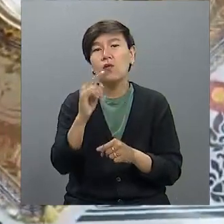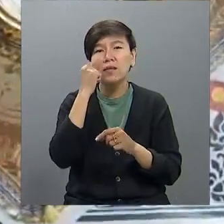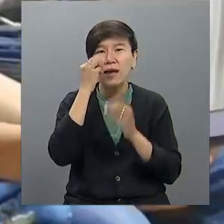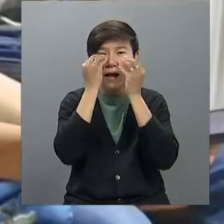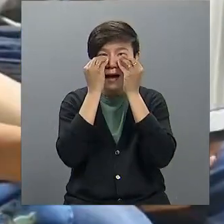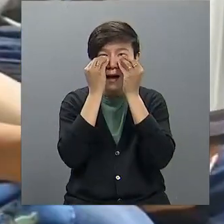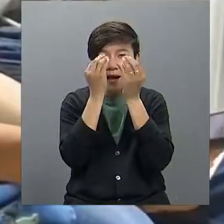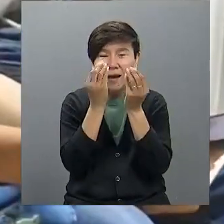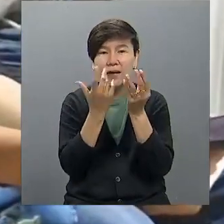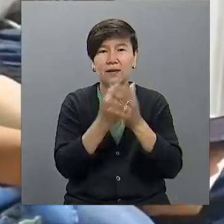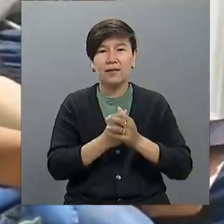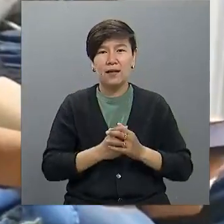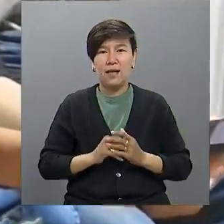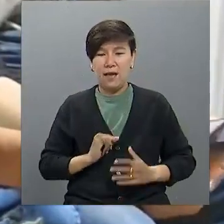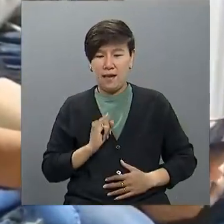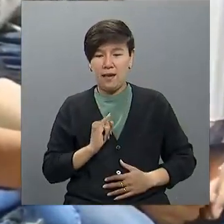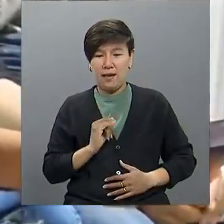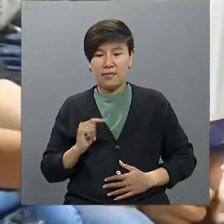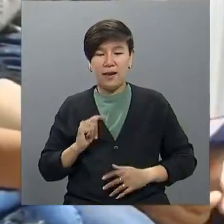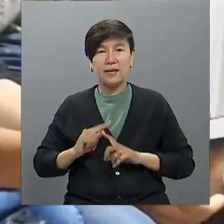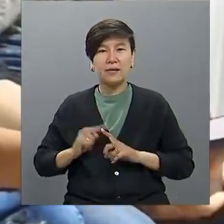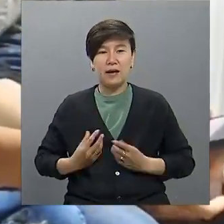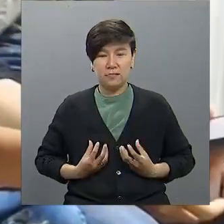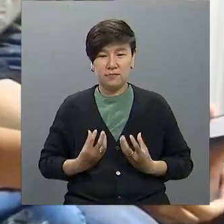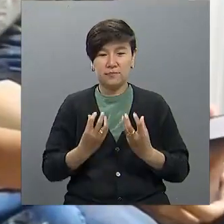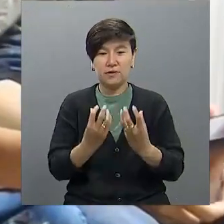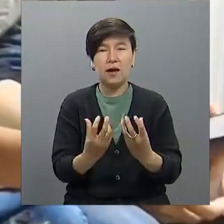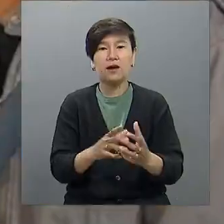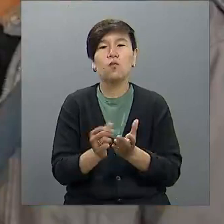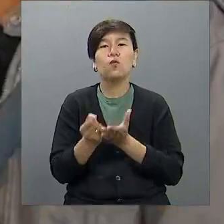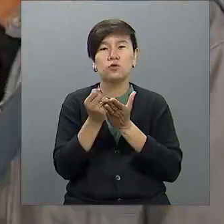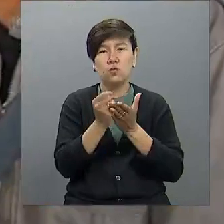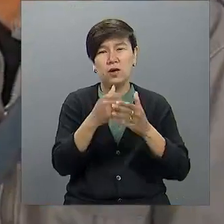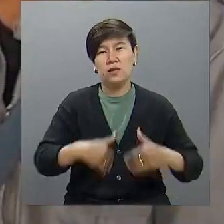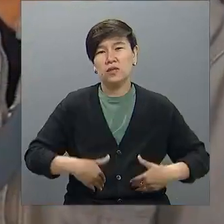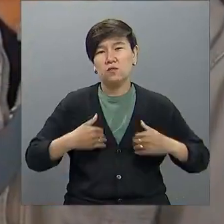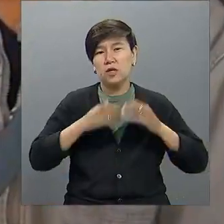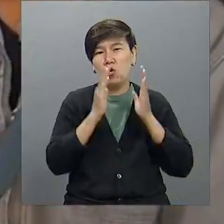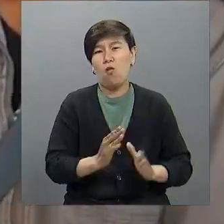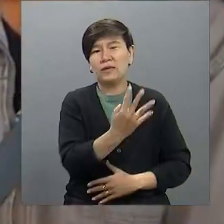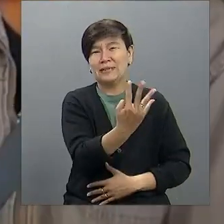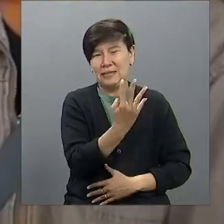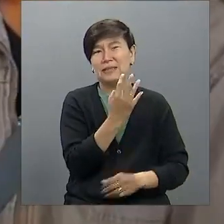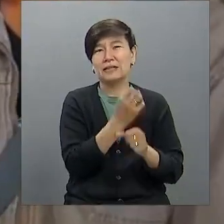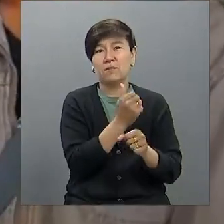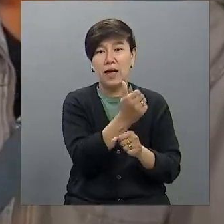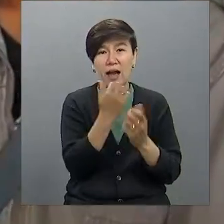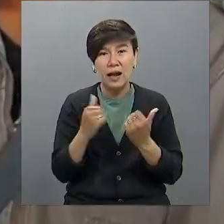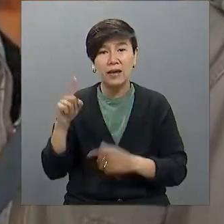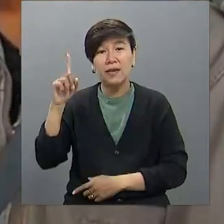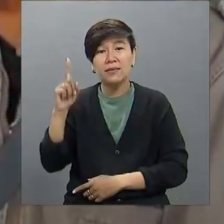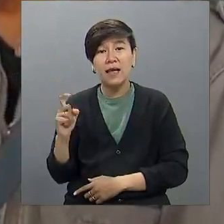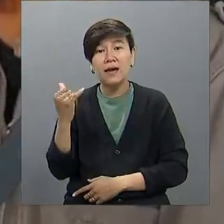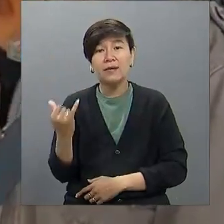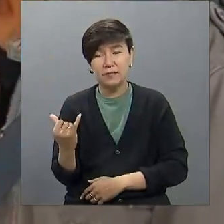างนี้ก็สามารถช่วยผู้ป่วยรายอื่นได้ถึง4ชีวิตด้วยกันนะคะสำหรับศพของเด็กชายศิรวิทย์วงทับทิมก็จะ